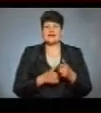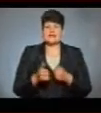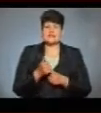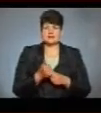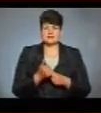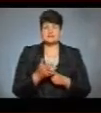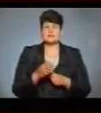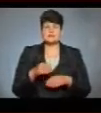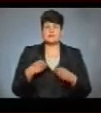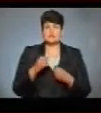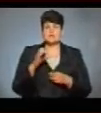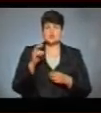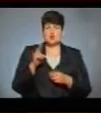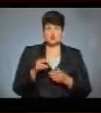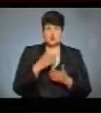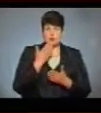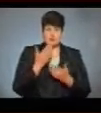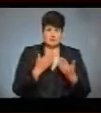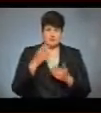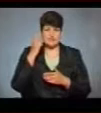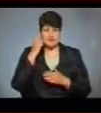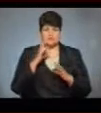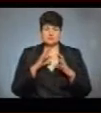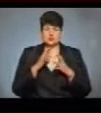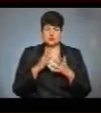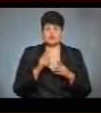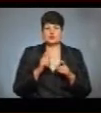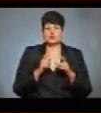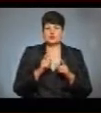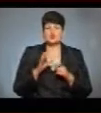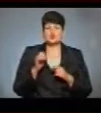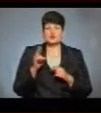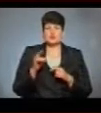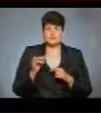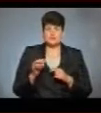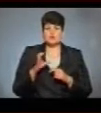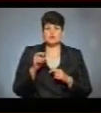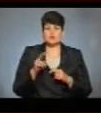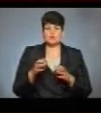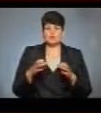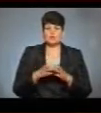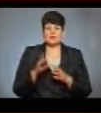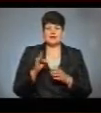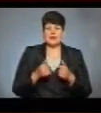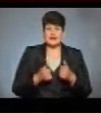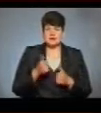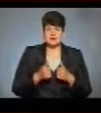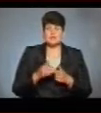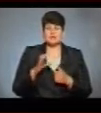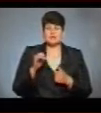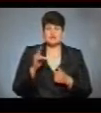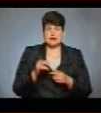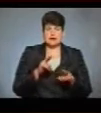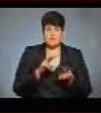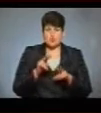даними соціологічних опитувань Київського міжнародного інституту соціології, соціологічної групи «Рейтинг», Центру «Соціальний моніторинг»